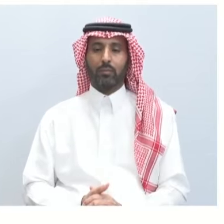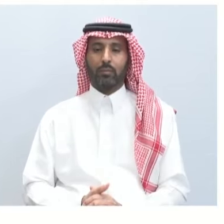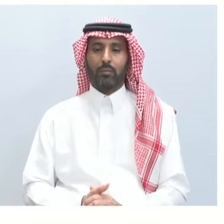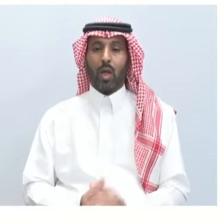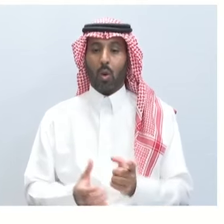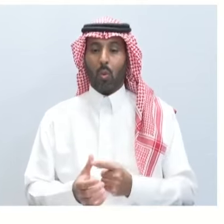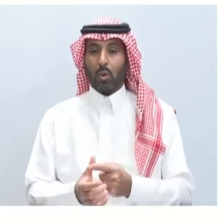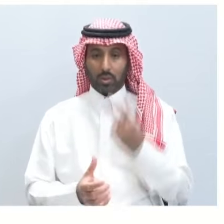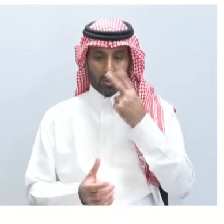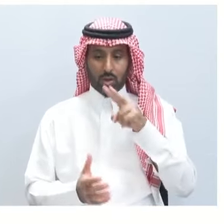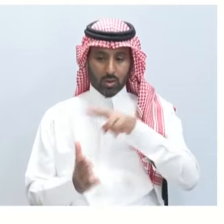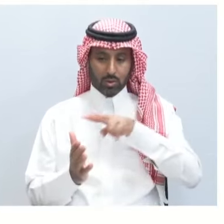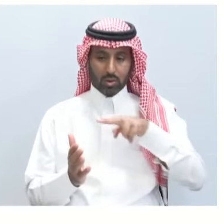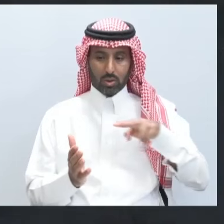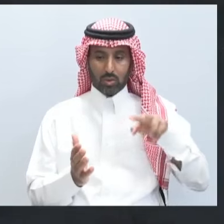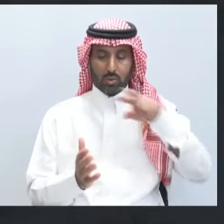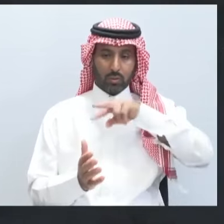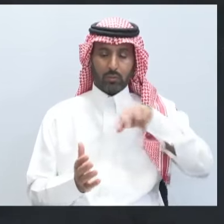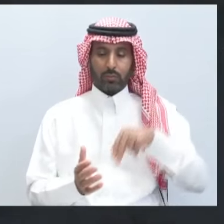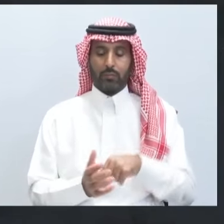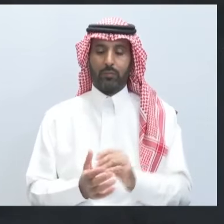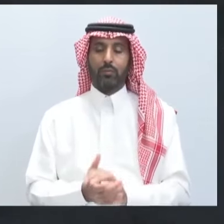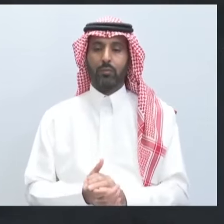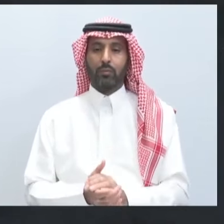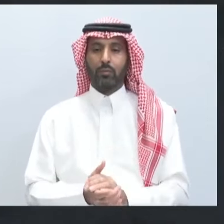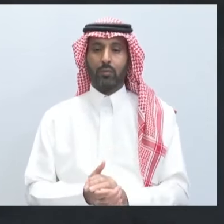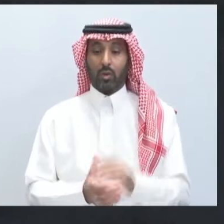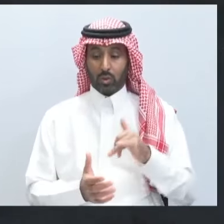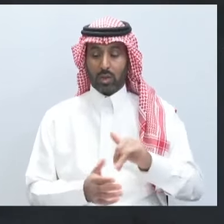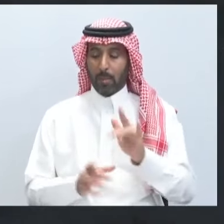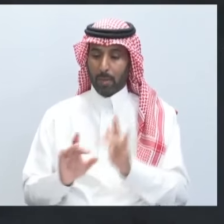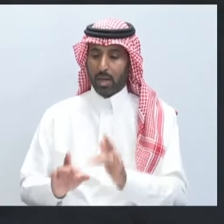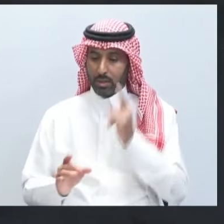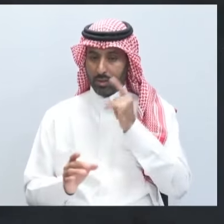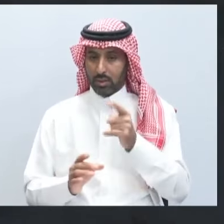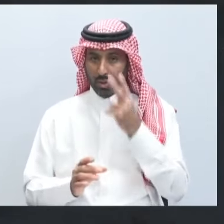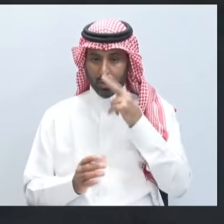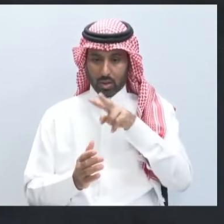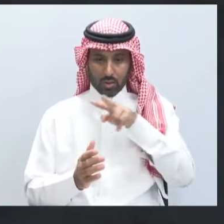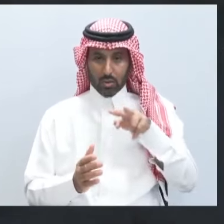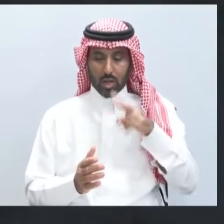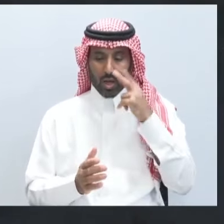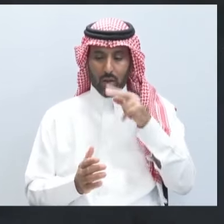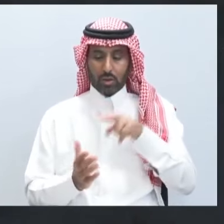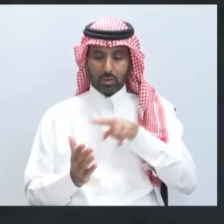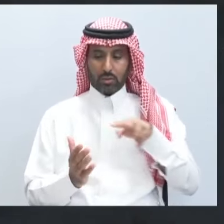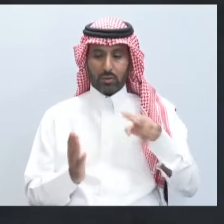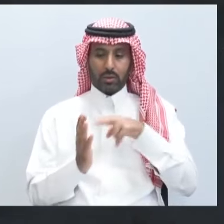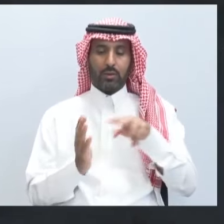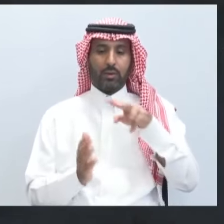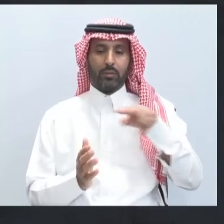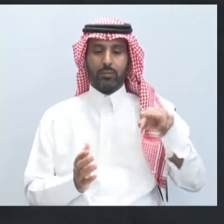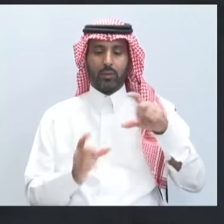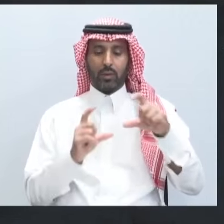بالاستماع الى الايات اتمنى منكم الان اختيار مكان مناسب والانصات لاننا بعد ان نستمع الى هذه الايات